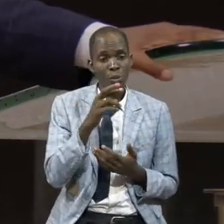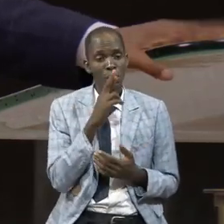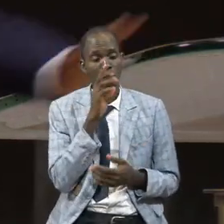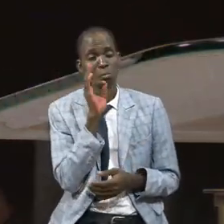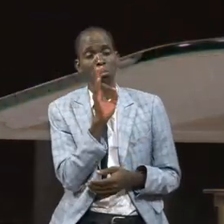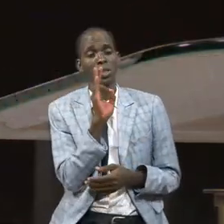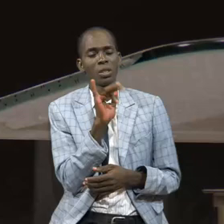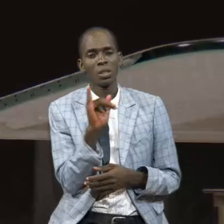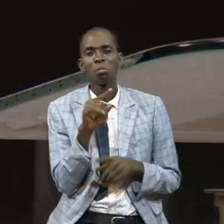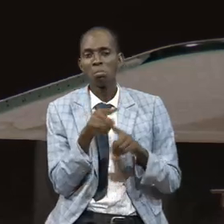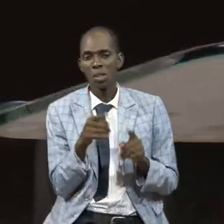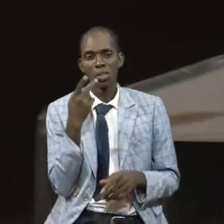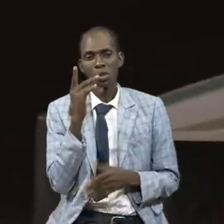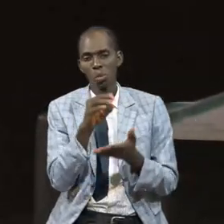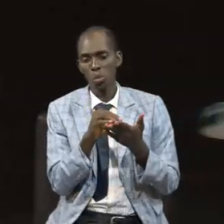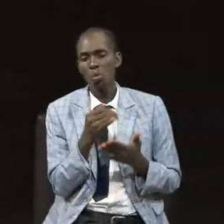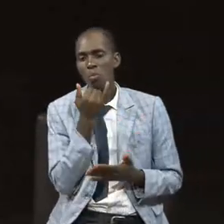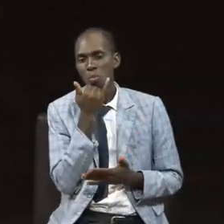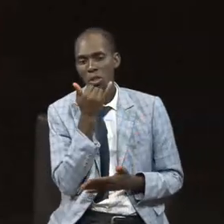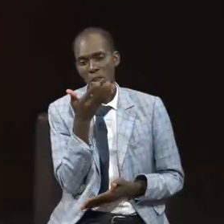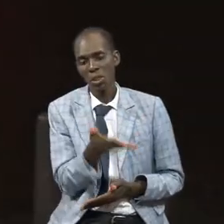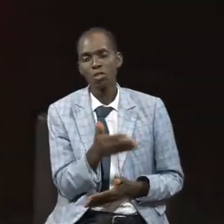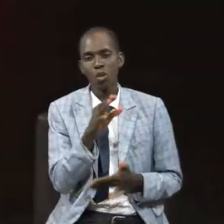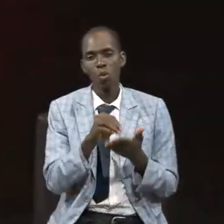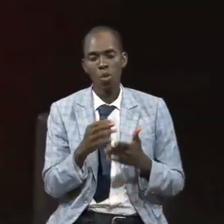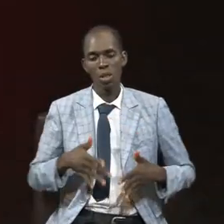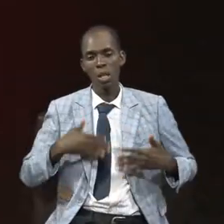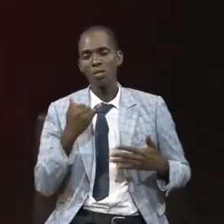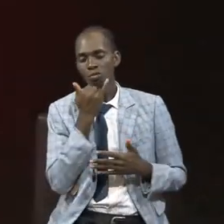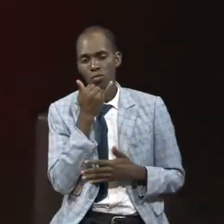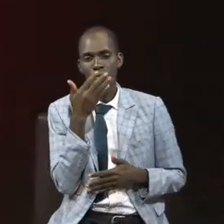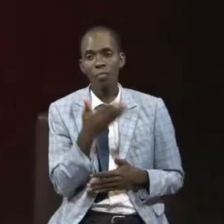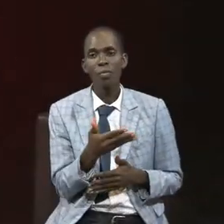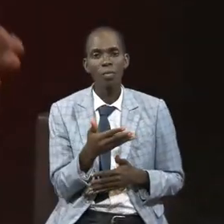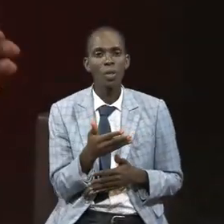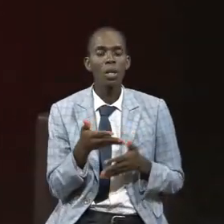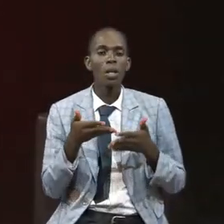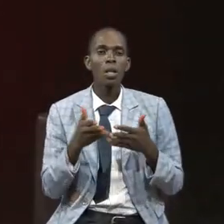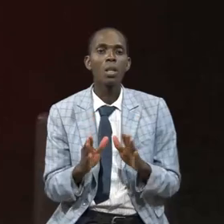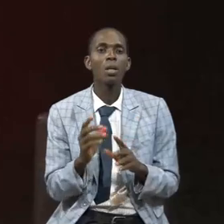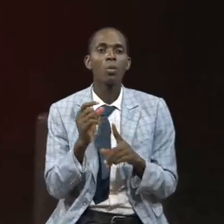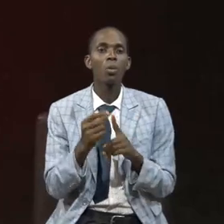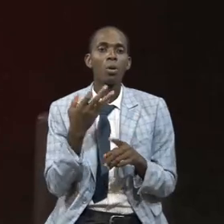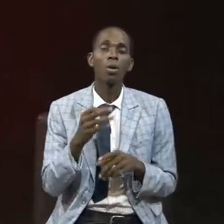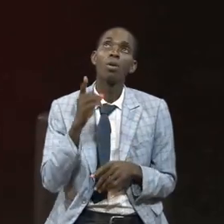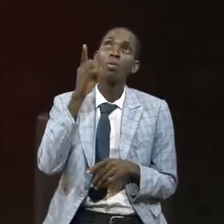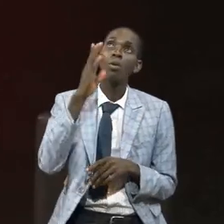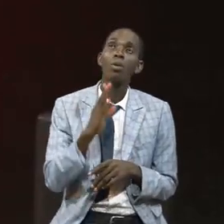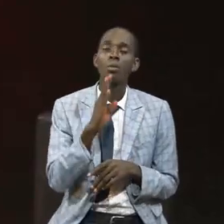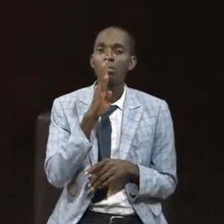mais regarde cela, que la parole de Dieu soit prêchée,